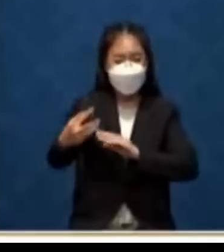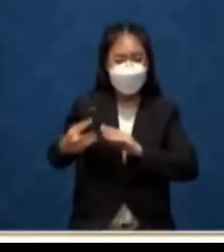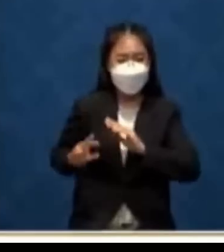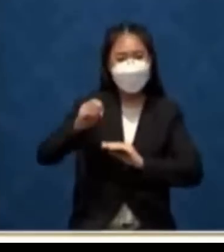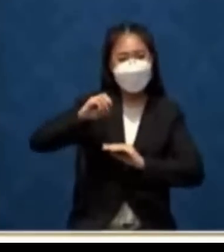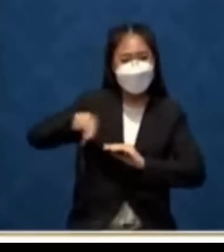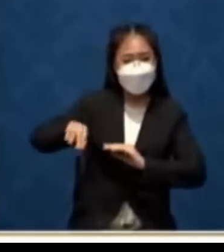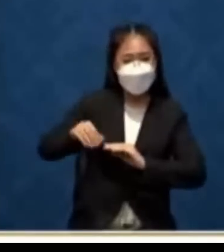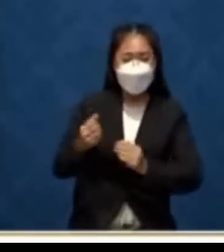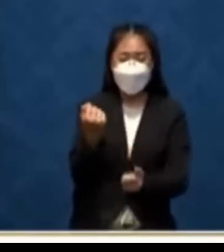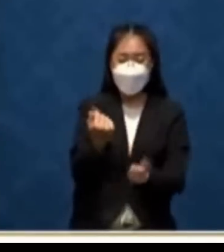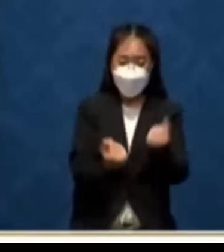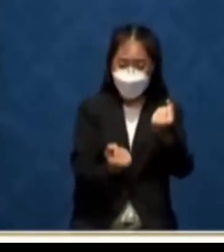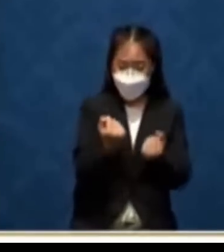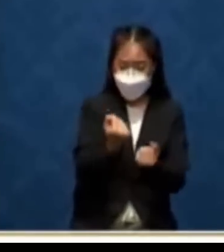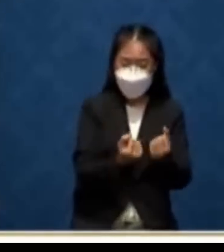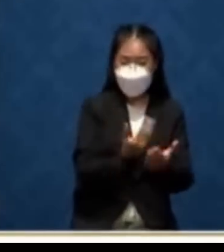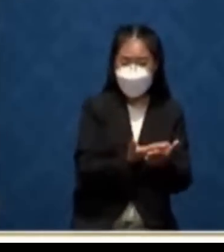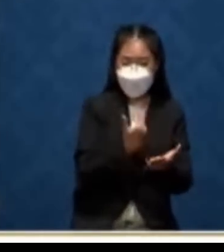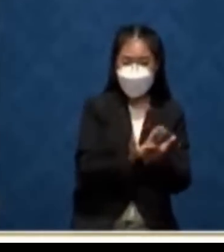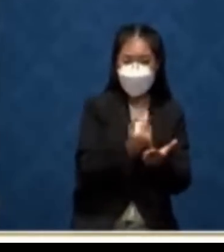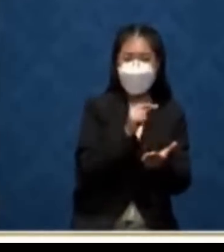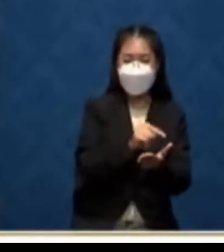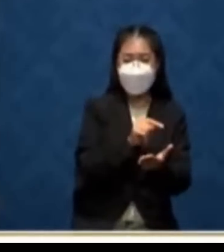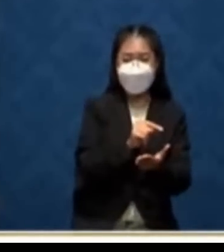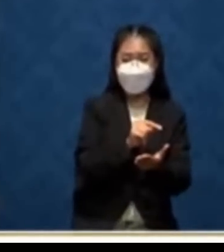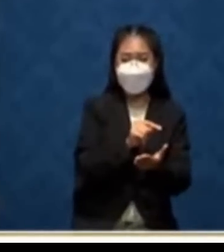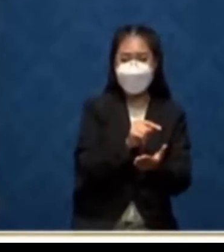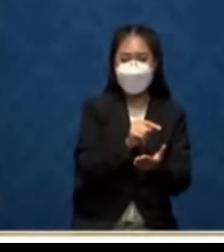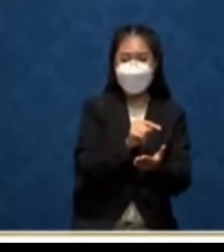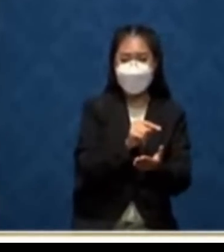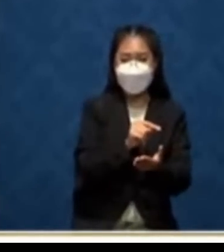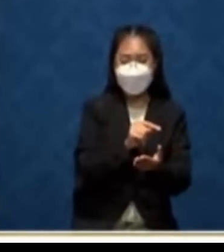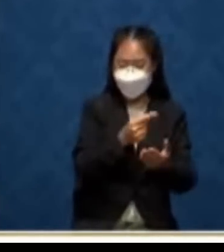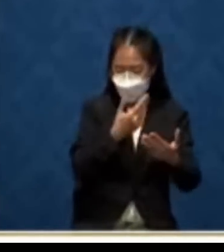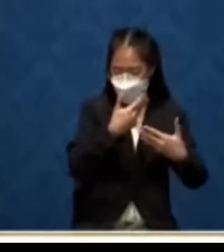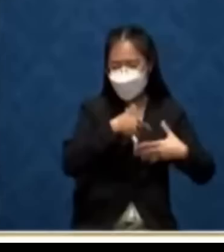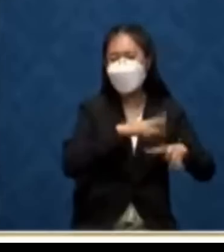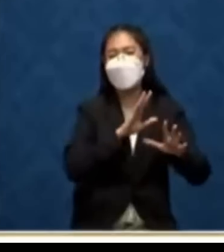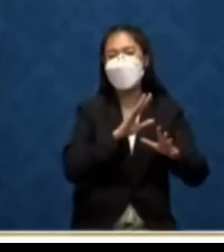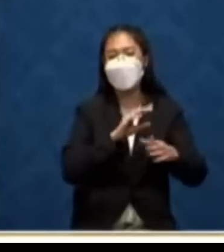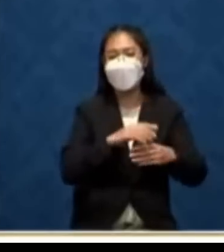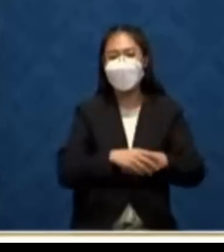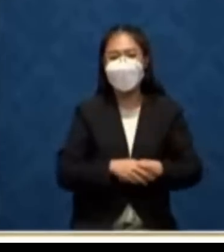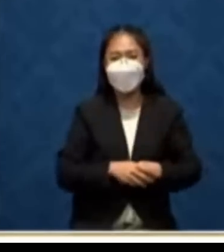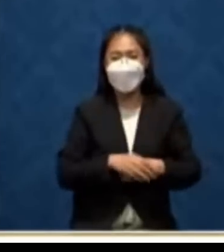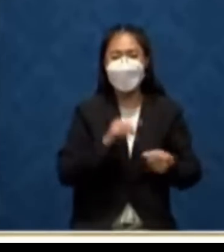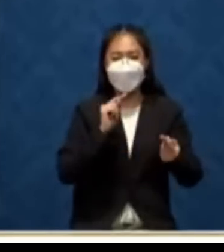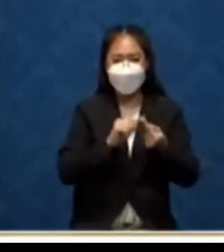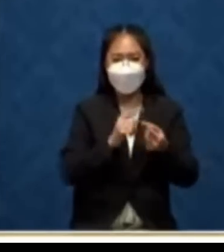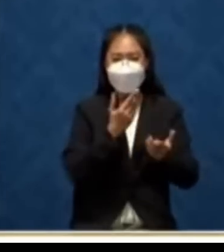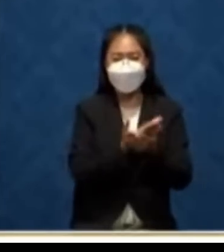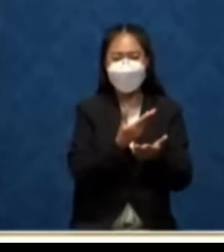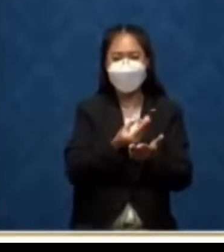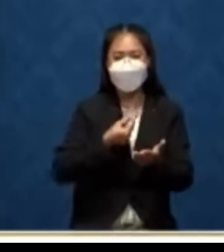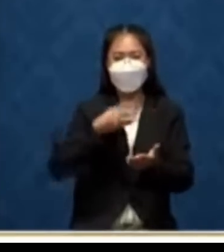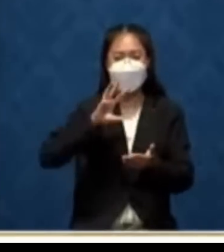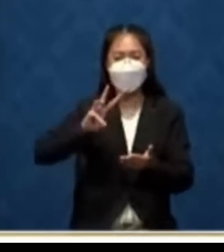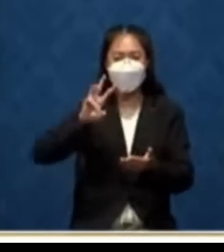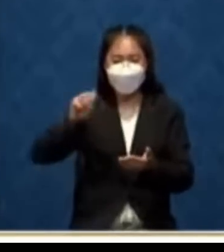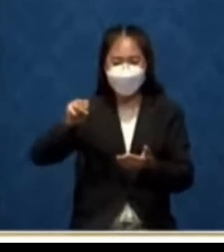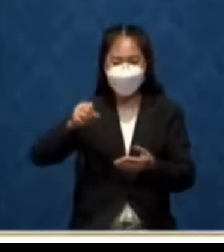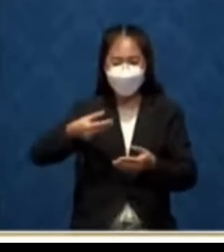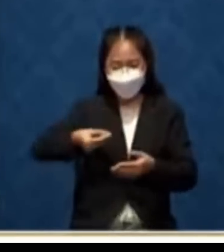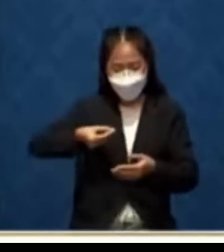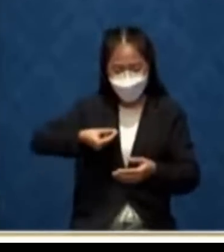ปอร์เช่เป็นต้นก็ได้ลองหมาจากสน.ยานนาวาปล่อยหลุดออกไปแลกกับ 600,000 ที่หญิงจีนหิ้วมาถึงโรง